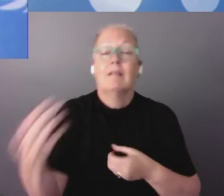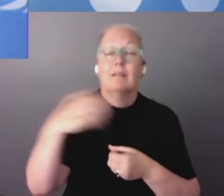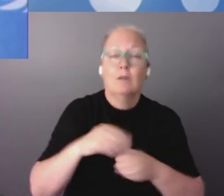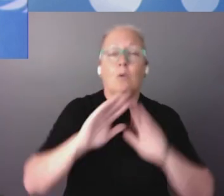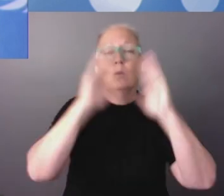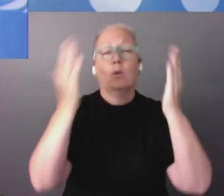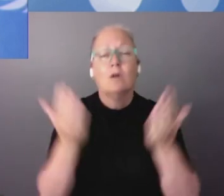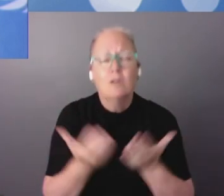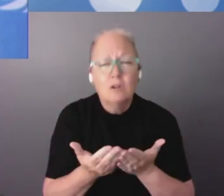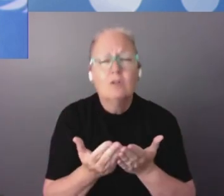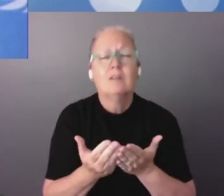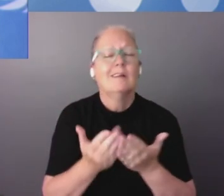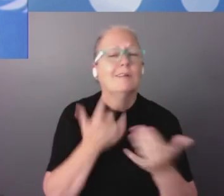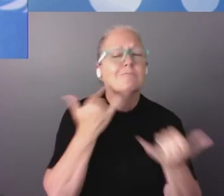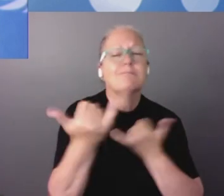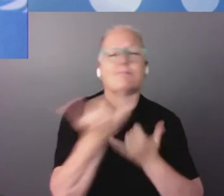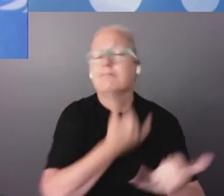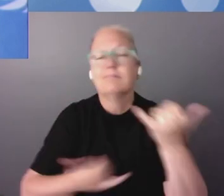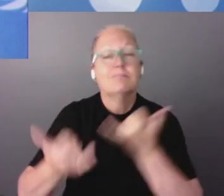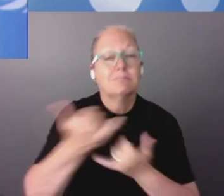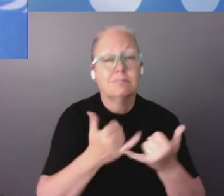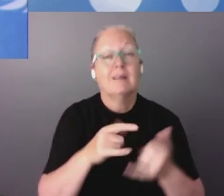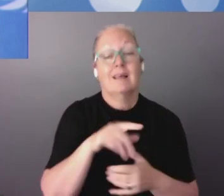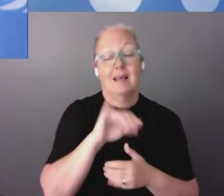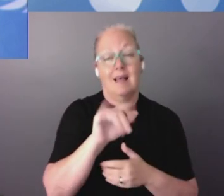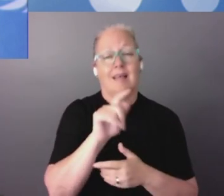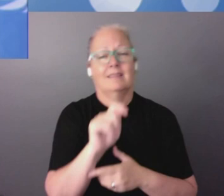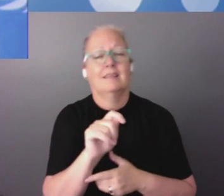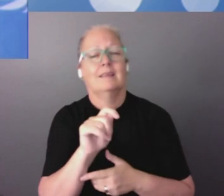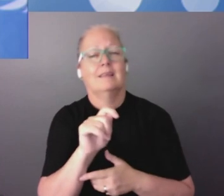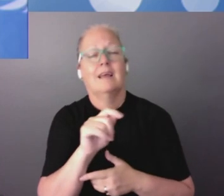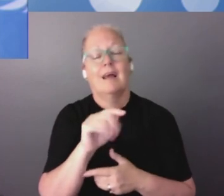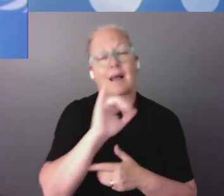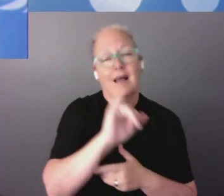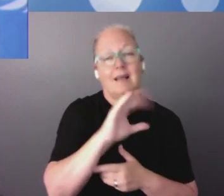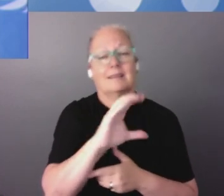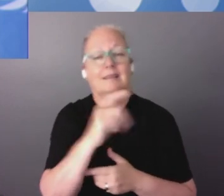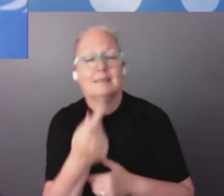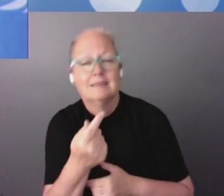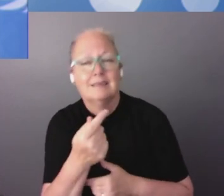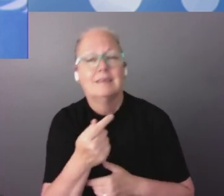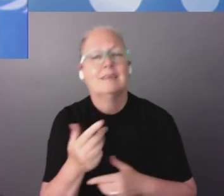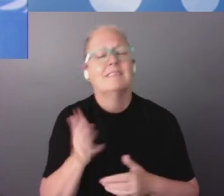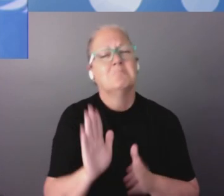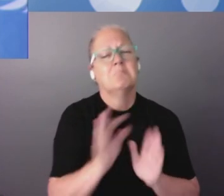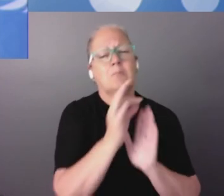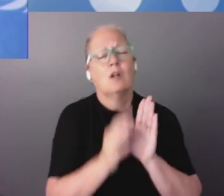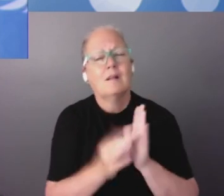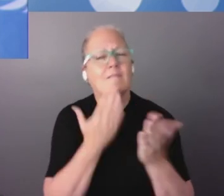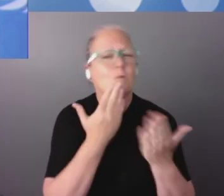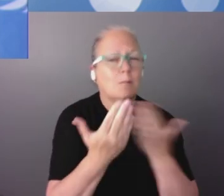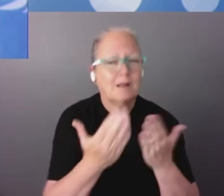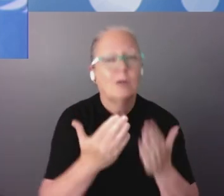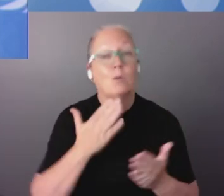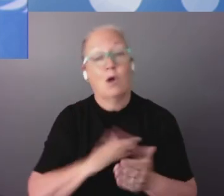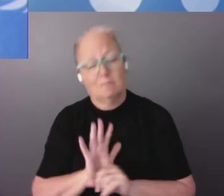我们希望马上我们能听到联合国秘书长报告的一些结论，这是非常重要的一